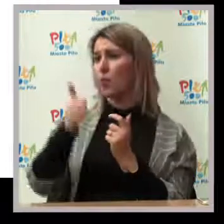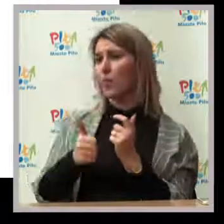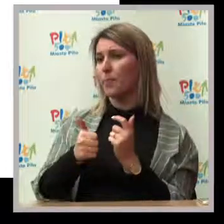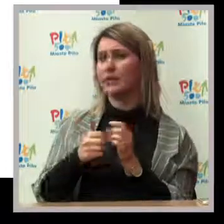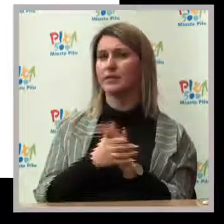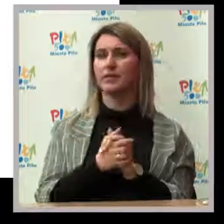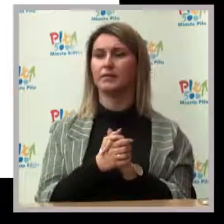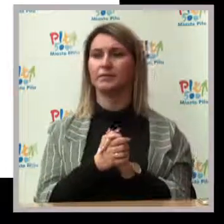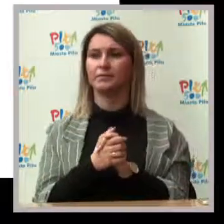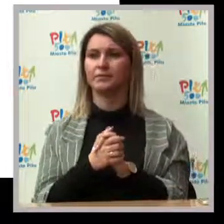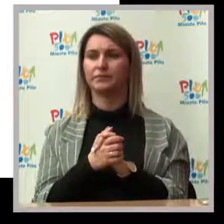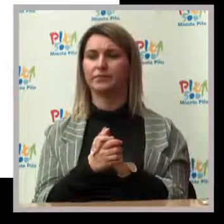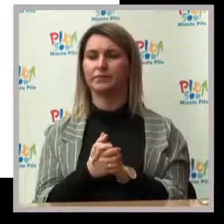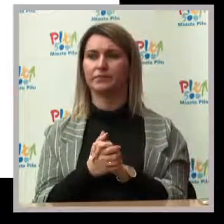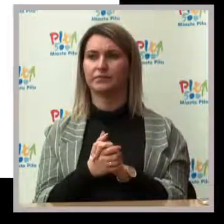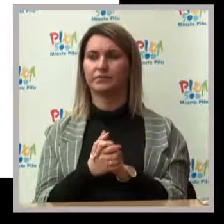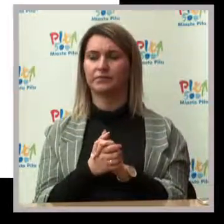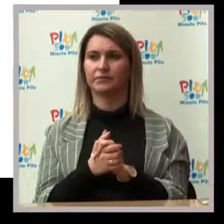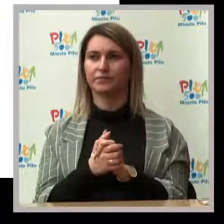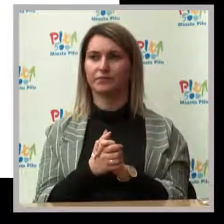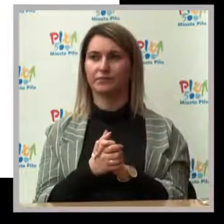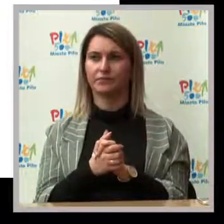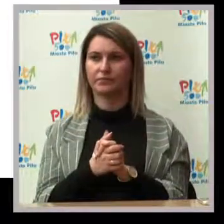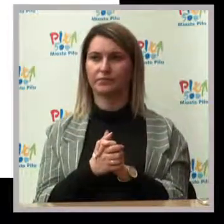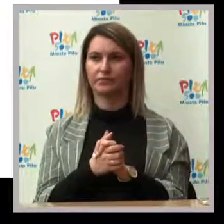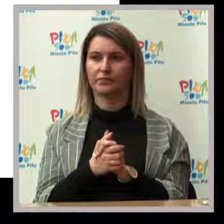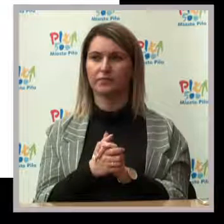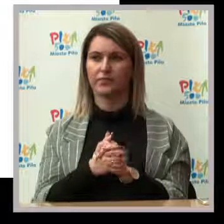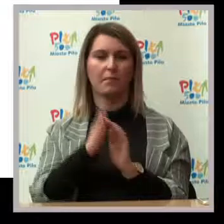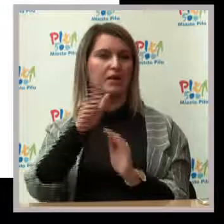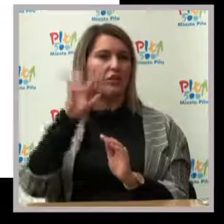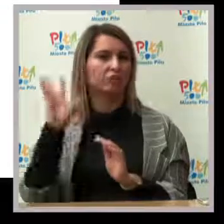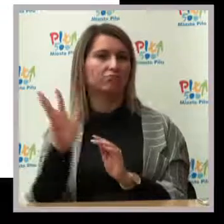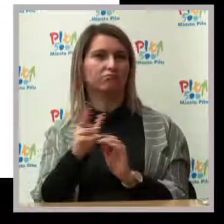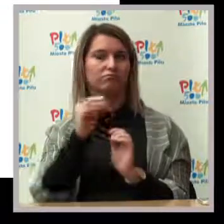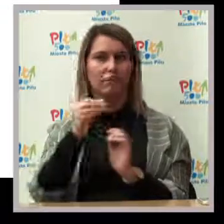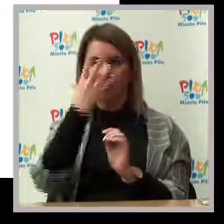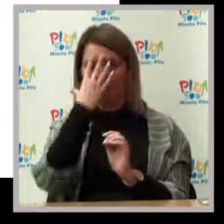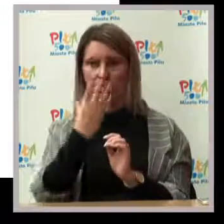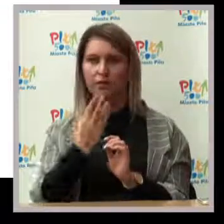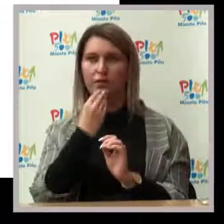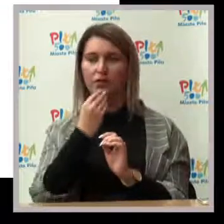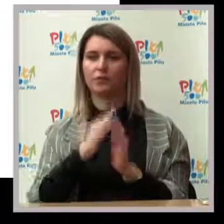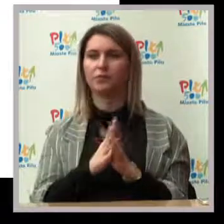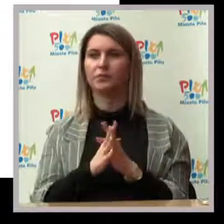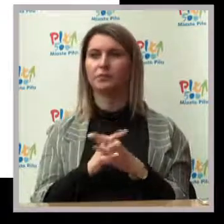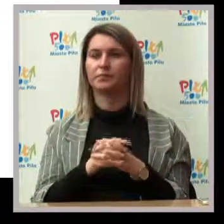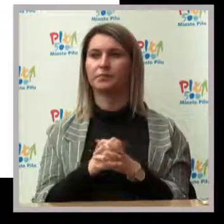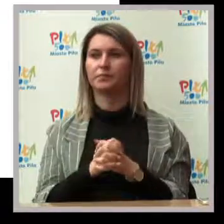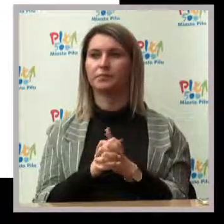się absolutnie takim wzorcowym w skali kraju, jeżeli chodzi również o